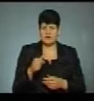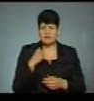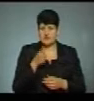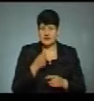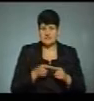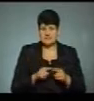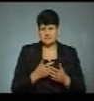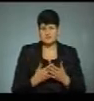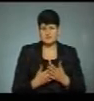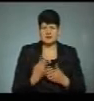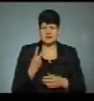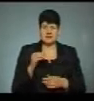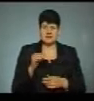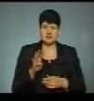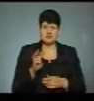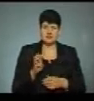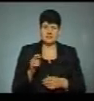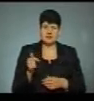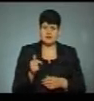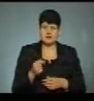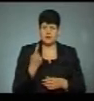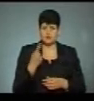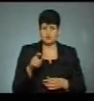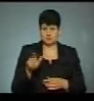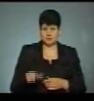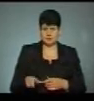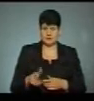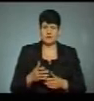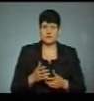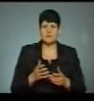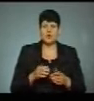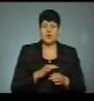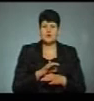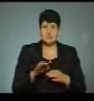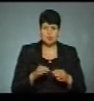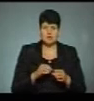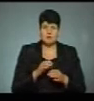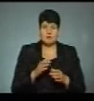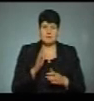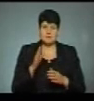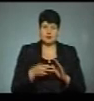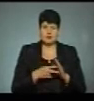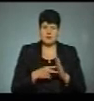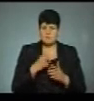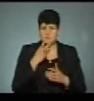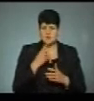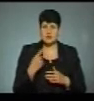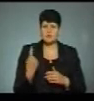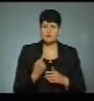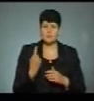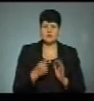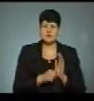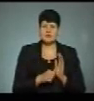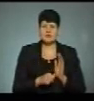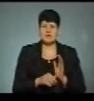Це орієнтовно 2400 гривень припадає на одного жителя. Остаточний проєкт перспективного плану передбачає, що в області із